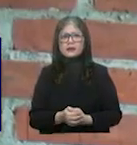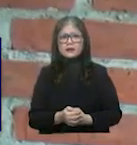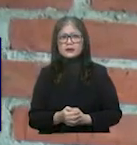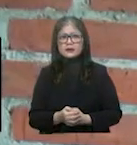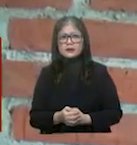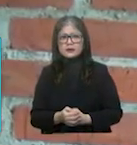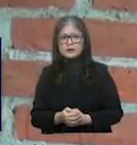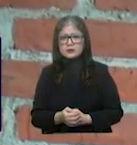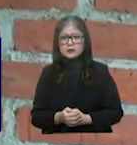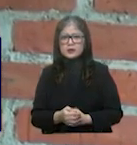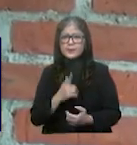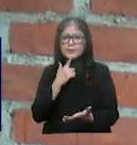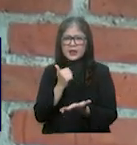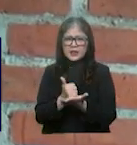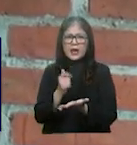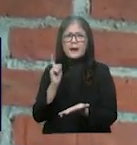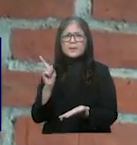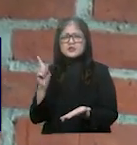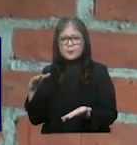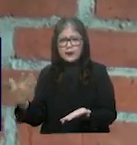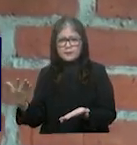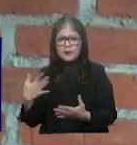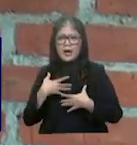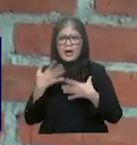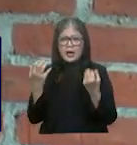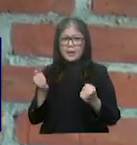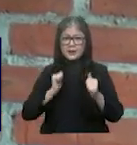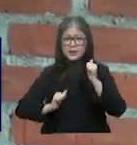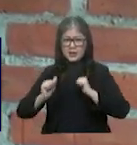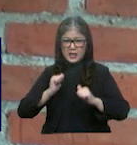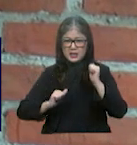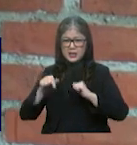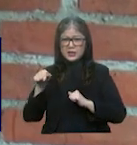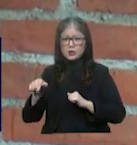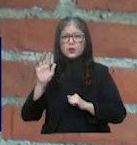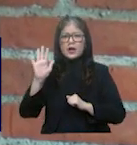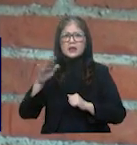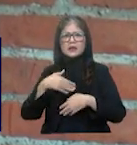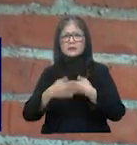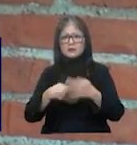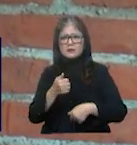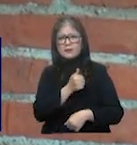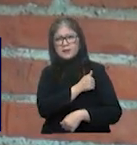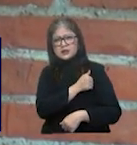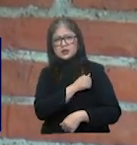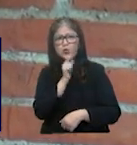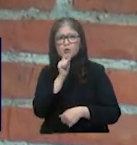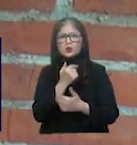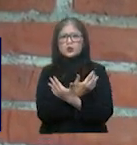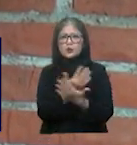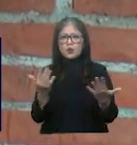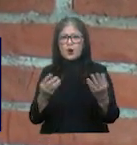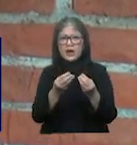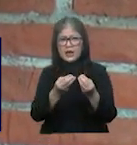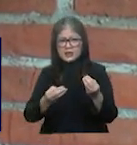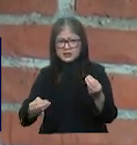Sangat penting karena memang diharapkan dengan adanya kegiatan seperti ini semakin meyakinkan kepada para kader